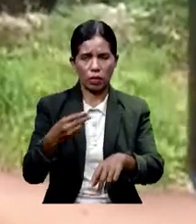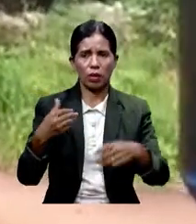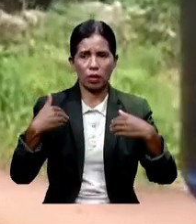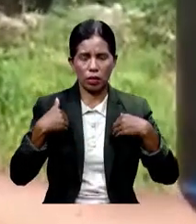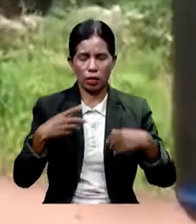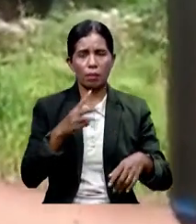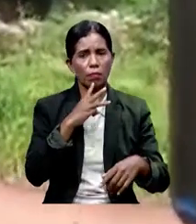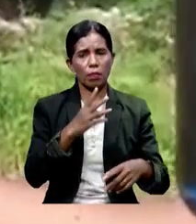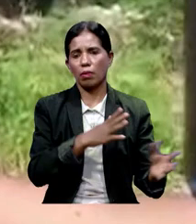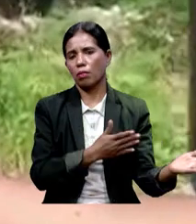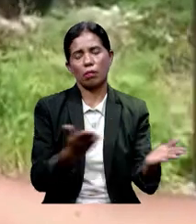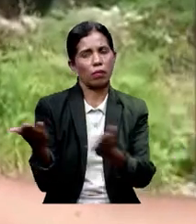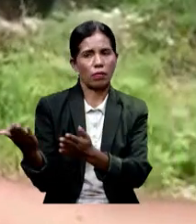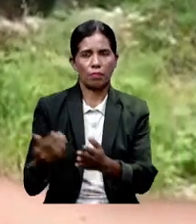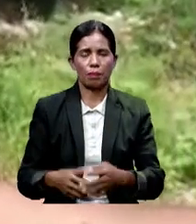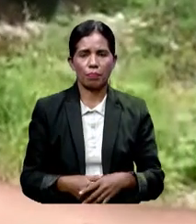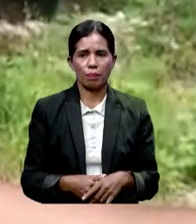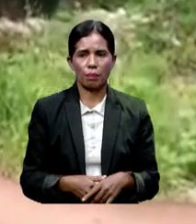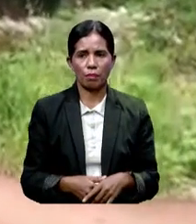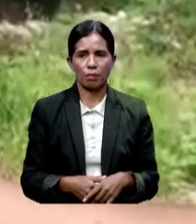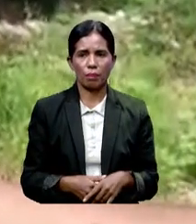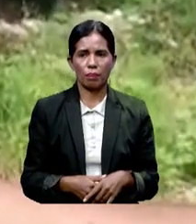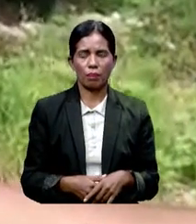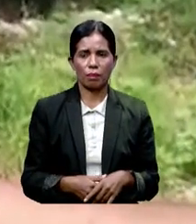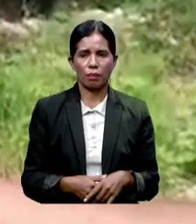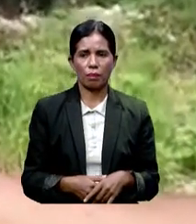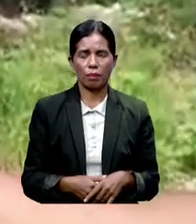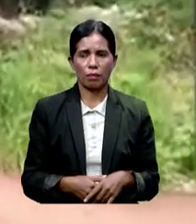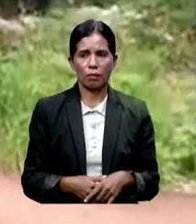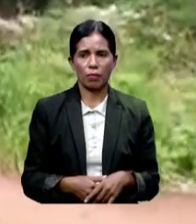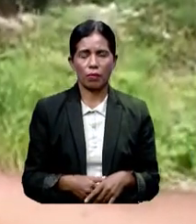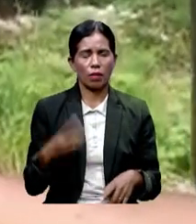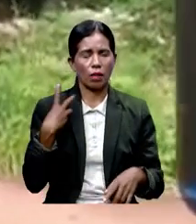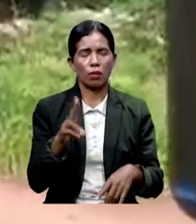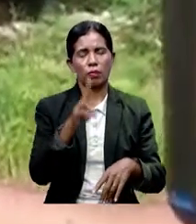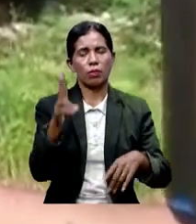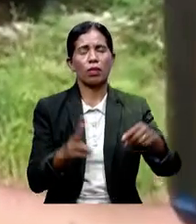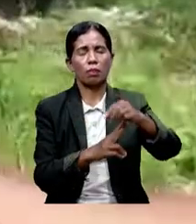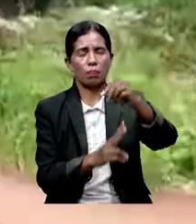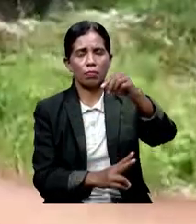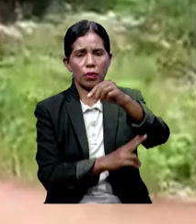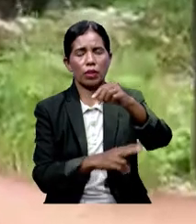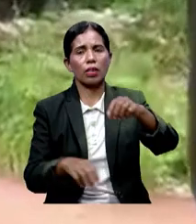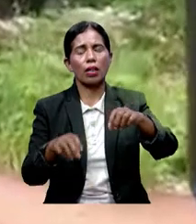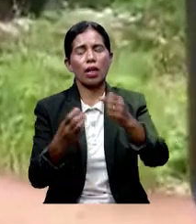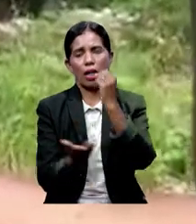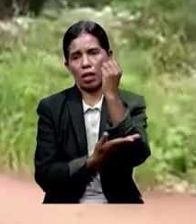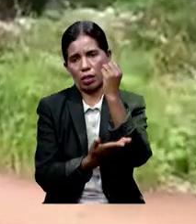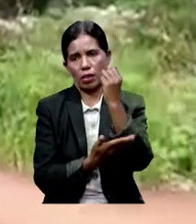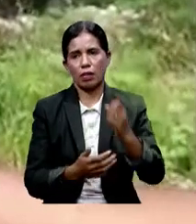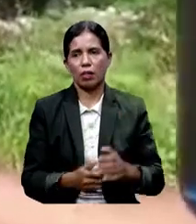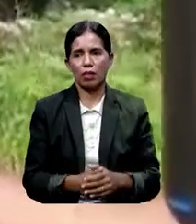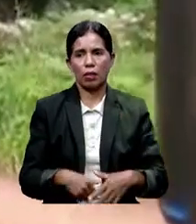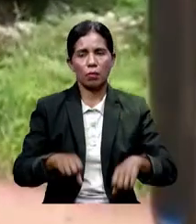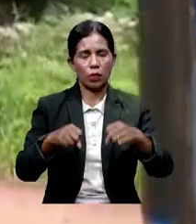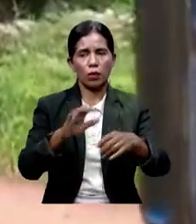be sobut dia sobut dia atau awal itu bocor uja manual leh uja manual leh emang hot tu dia motor